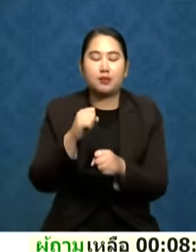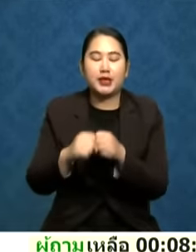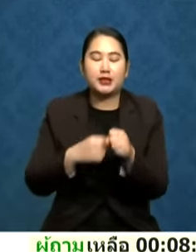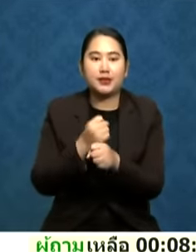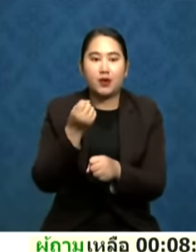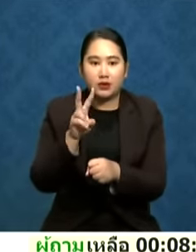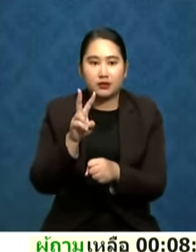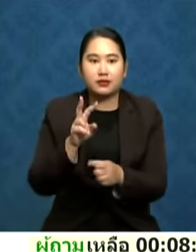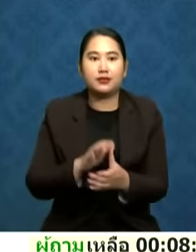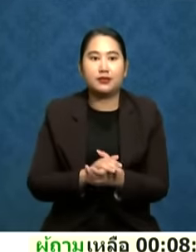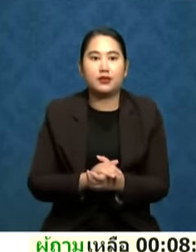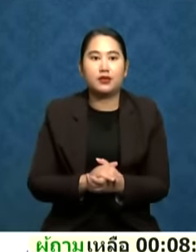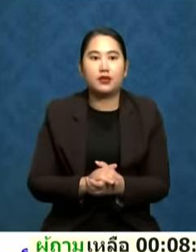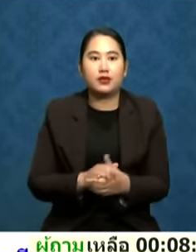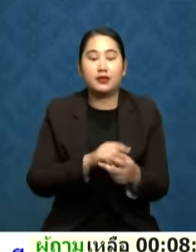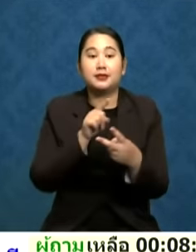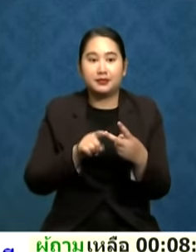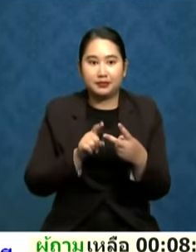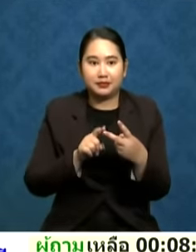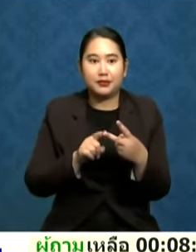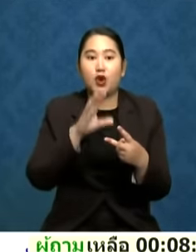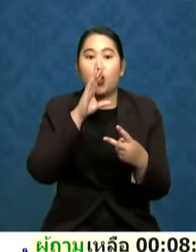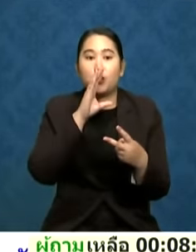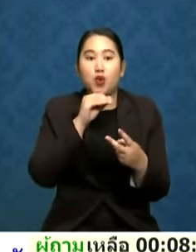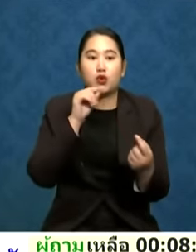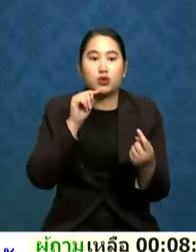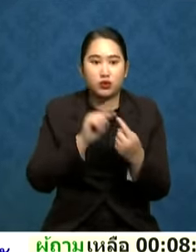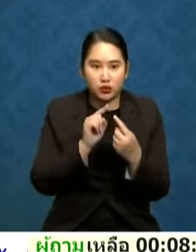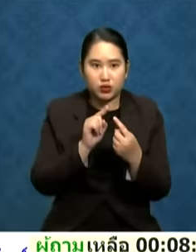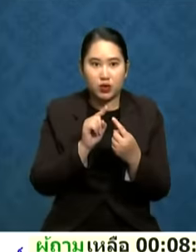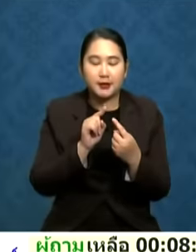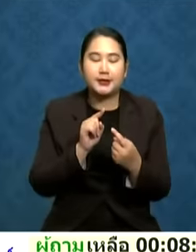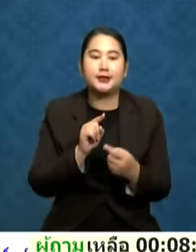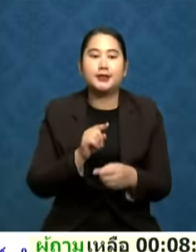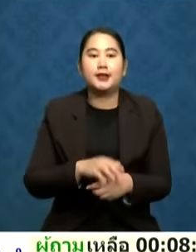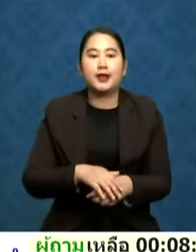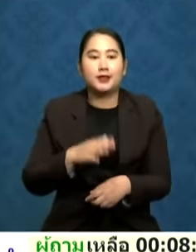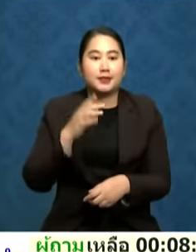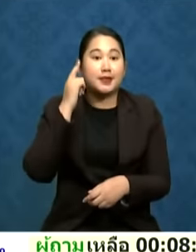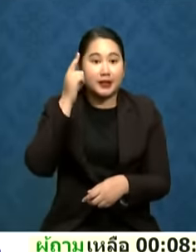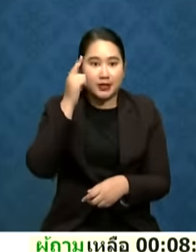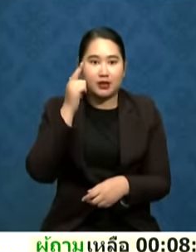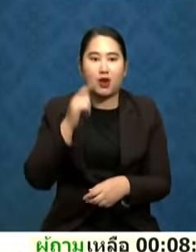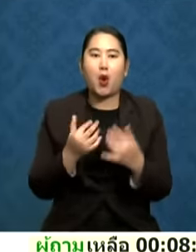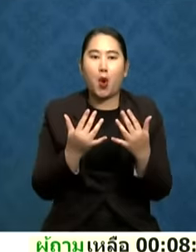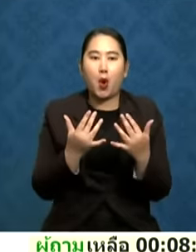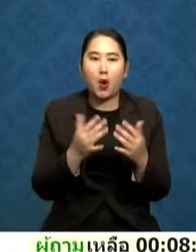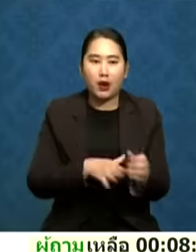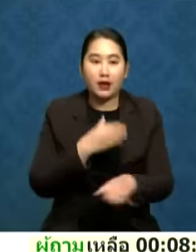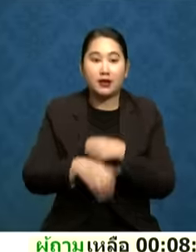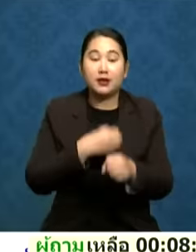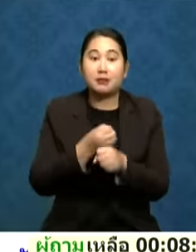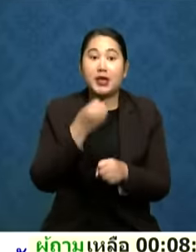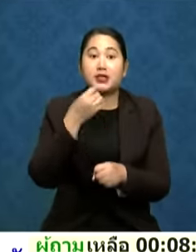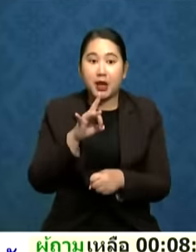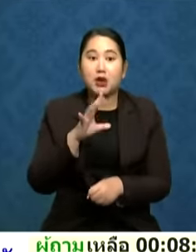ใบโดยท่านโทนีุ่ดซ่ำ ในรายการแคทอคไม่นาเชื่อครับ ว่าต้องรอถึ 18 ปี ถึจะม